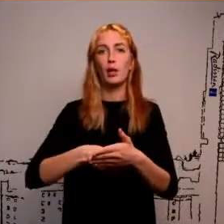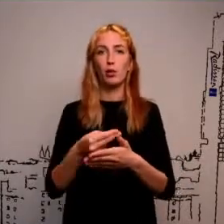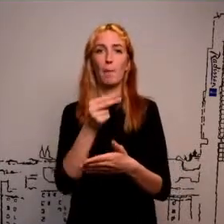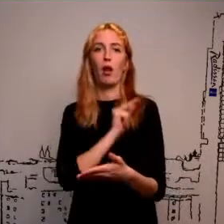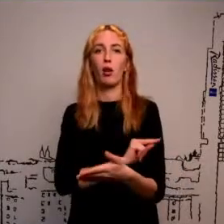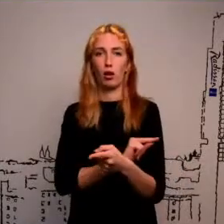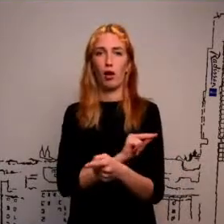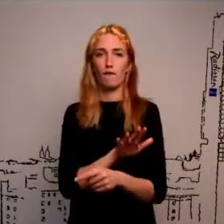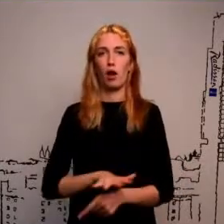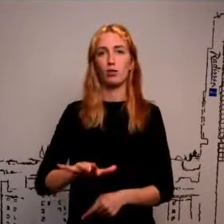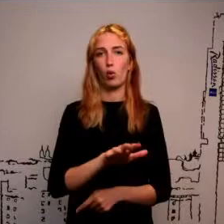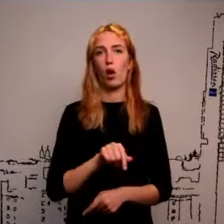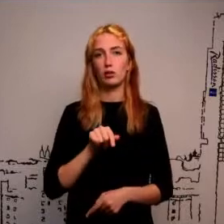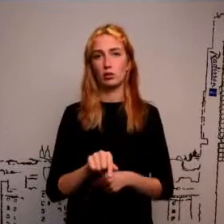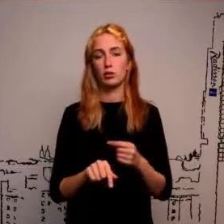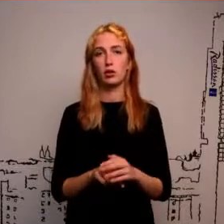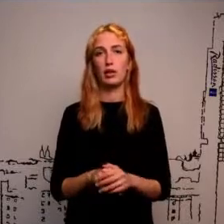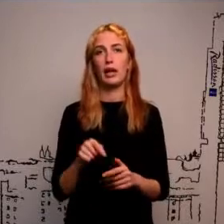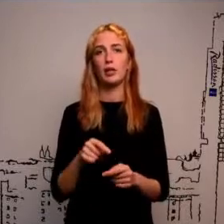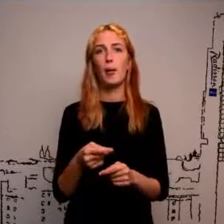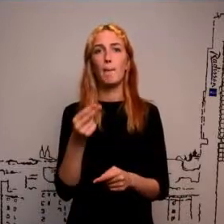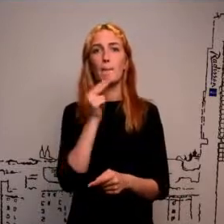ümbrikupalga valdkonnas just osaline ümbrikupalk.